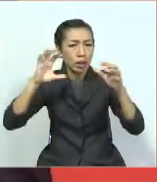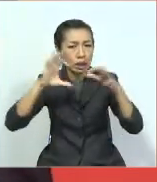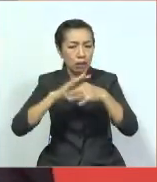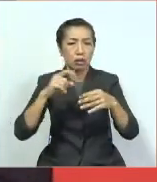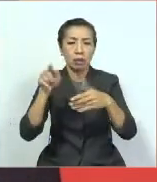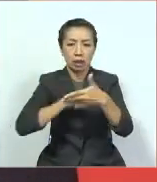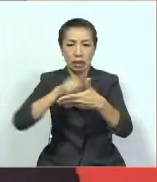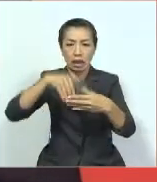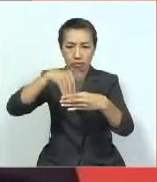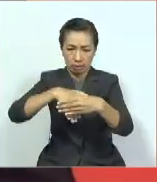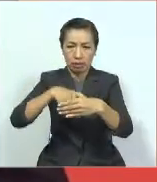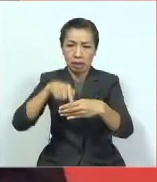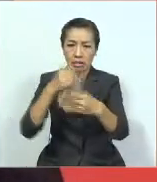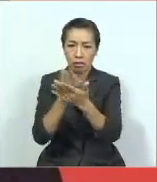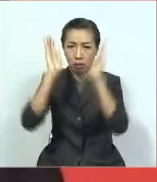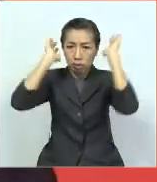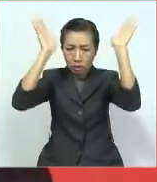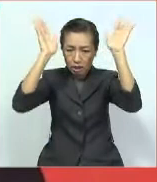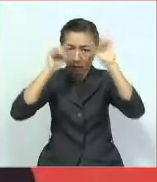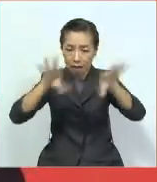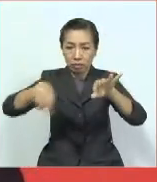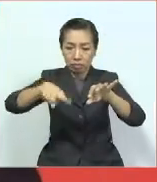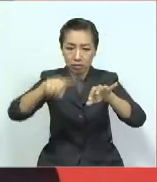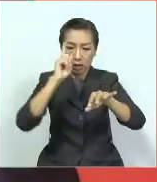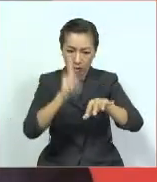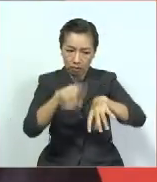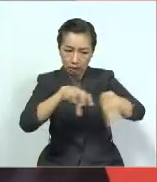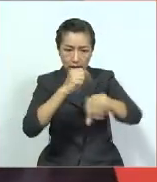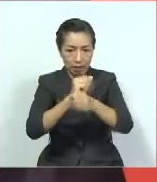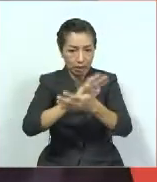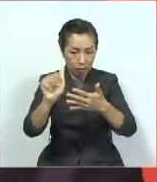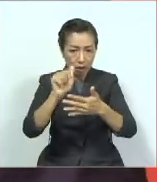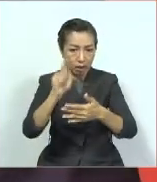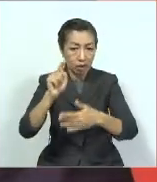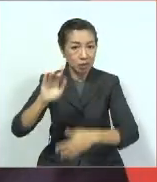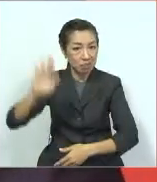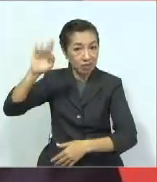เสียงเป็นหลักย้ำว่าทุกอย่างเนี่ยจะต้องทำให้เกิดความเรียบร้อยพร้อมกับยกมือแสด